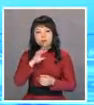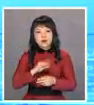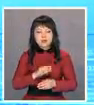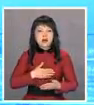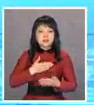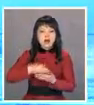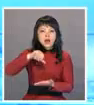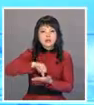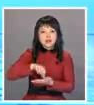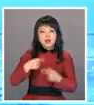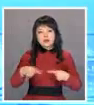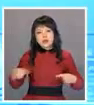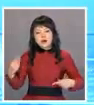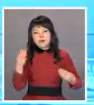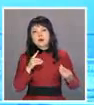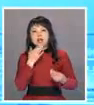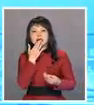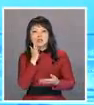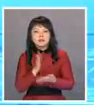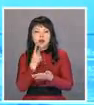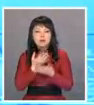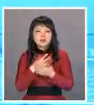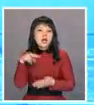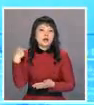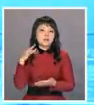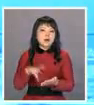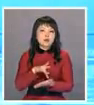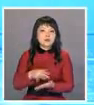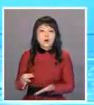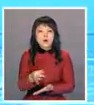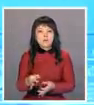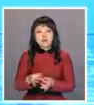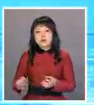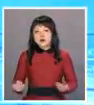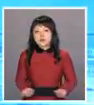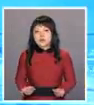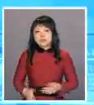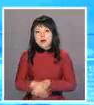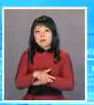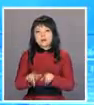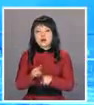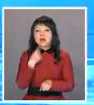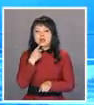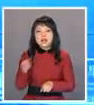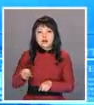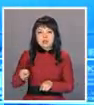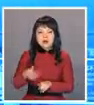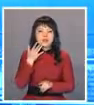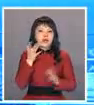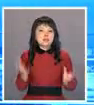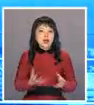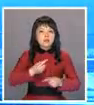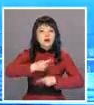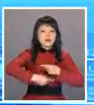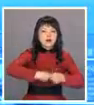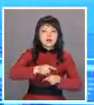Салт дәстүрлерін сахналап, ұлттық құндылықтарын ұлықтады. Ақтөбе облысында тұратын түрлі ұлт өкілдері ана тілдерін, мәдениетін сақтап қалған. Одан